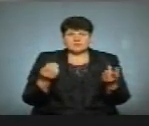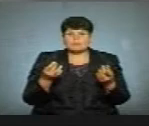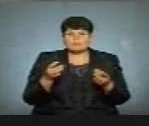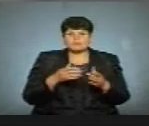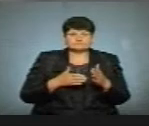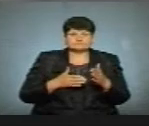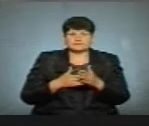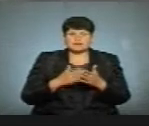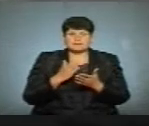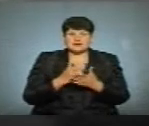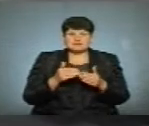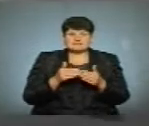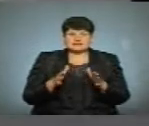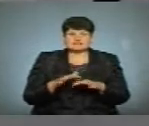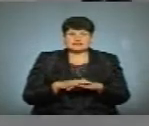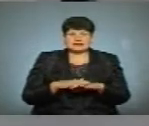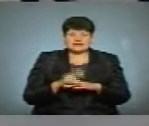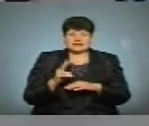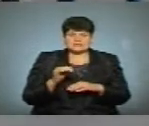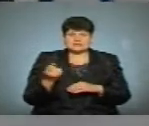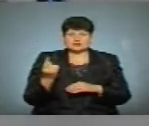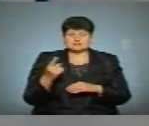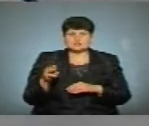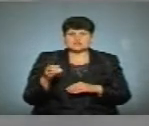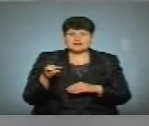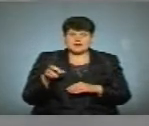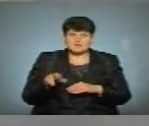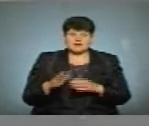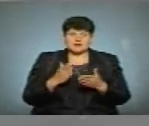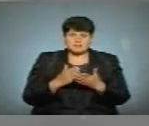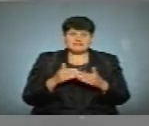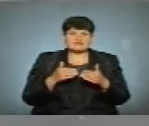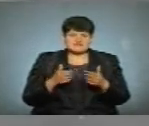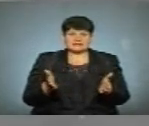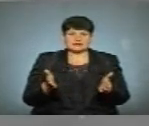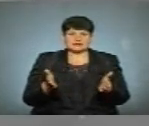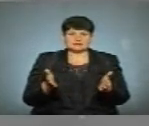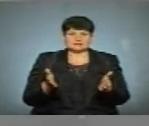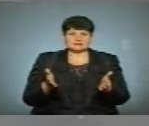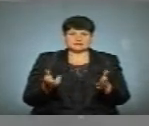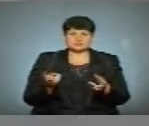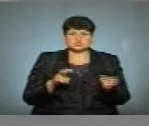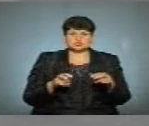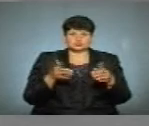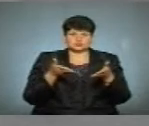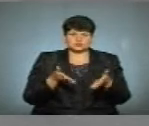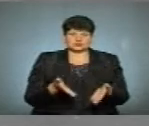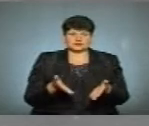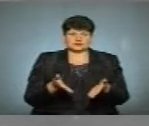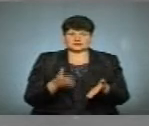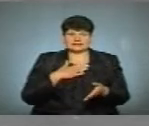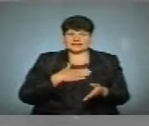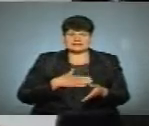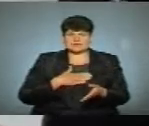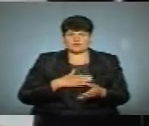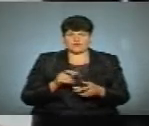пределі. Мали відкривати ринки, от сказали, з 11 травня мали відкрити. Вийшли сюди. Невдоволені